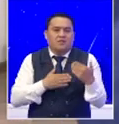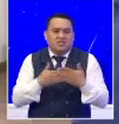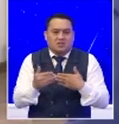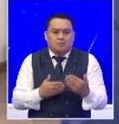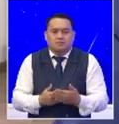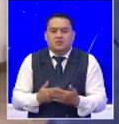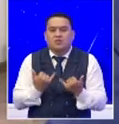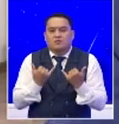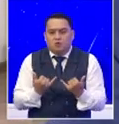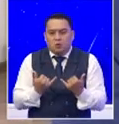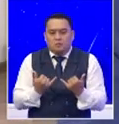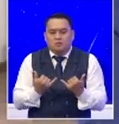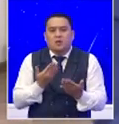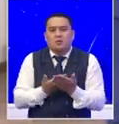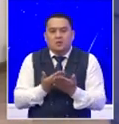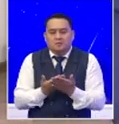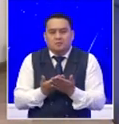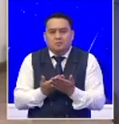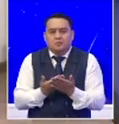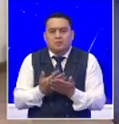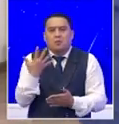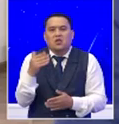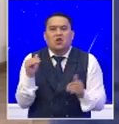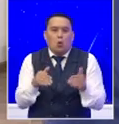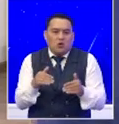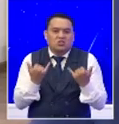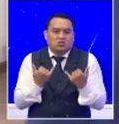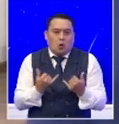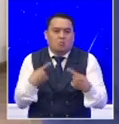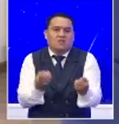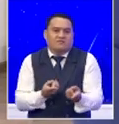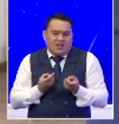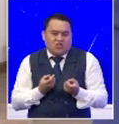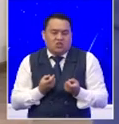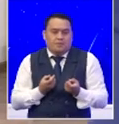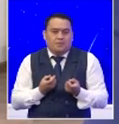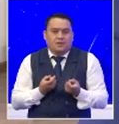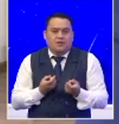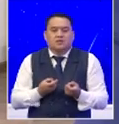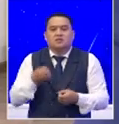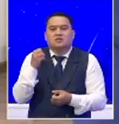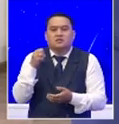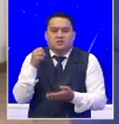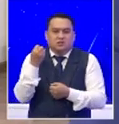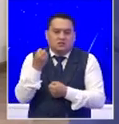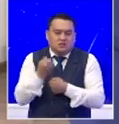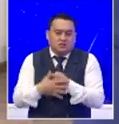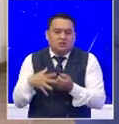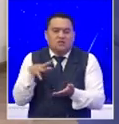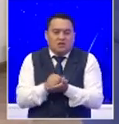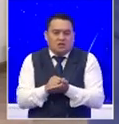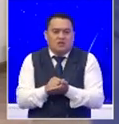профессиями в отрасли. Например, с 5 колледжей мы сейчас хотим привлечь на дорожную карту занятости, на реализацию